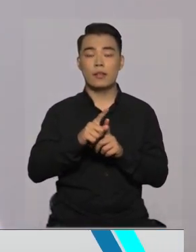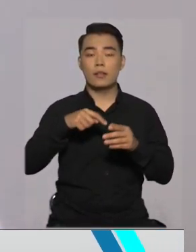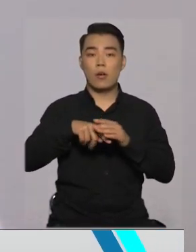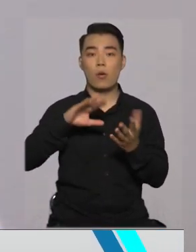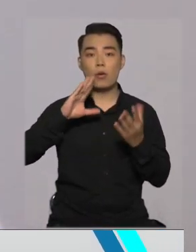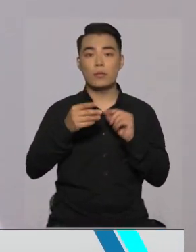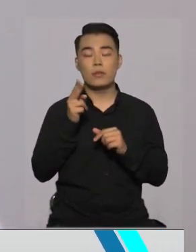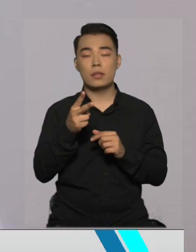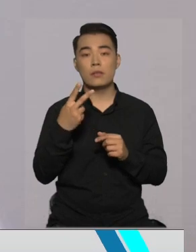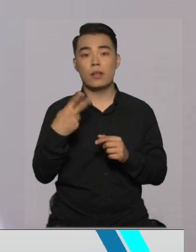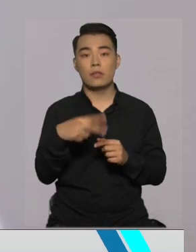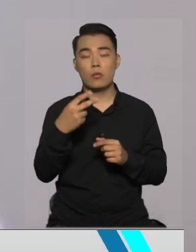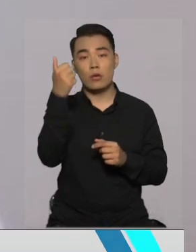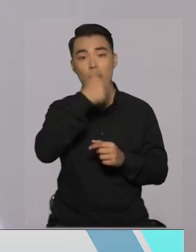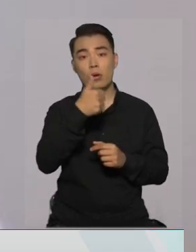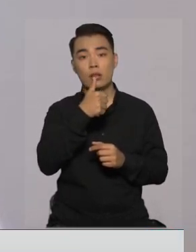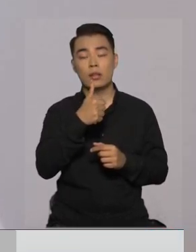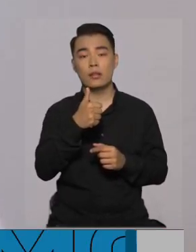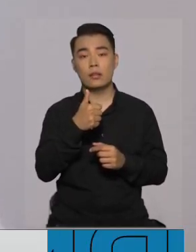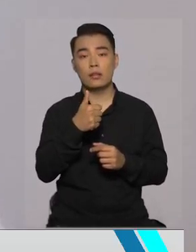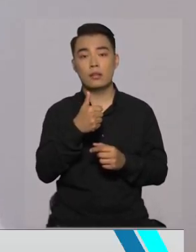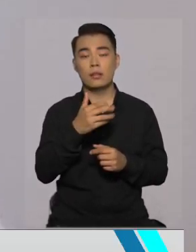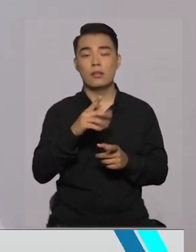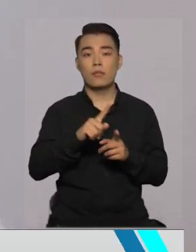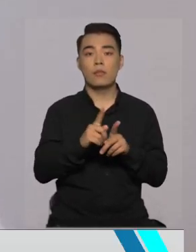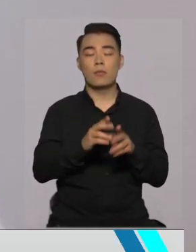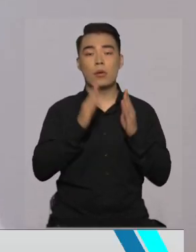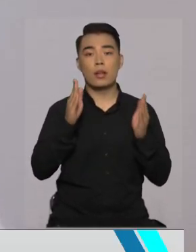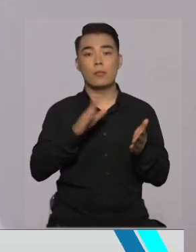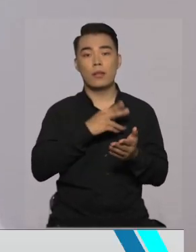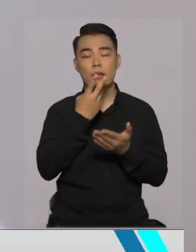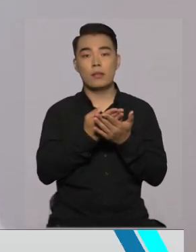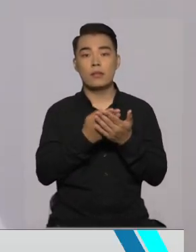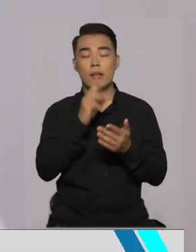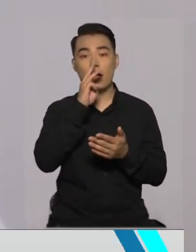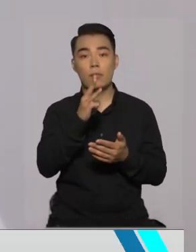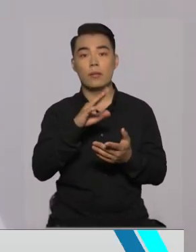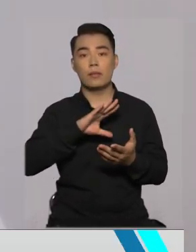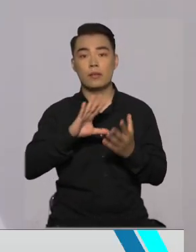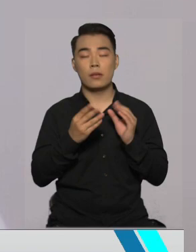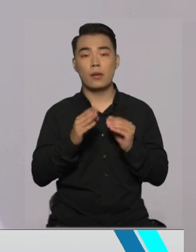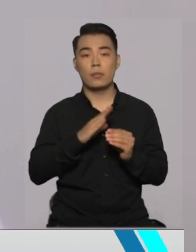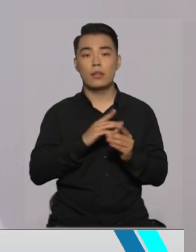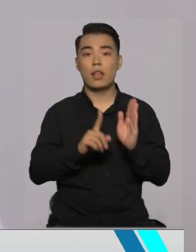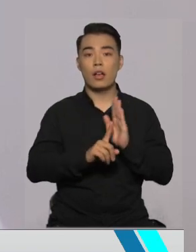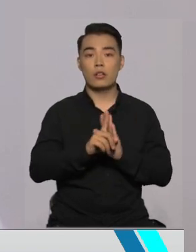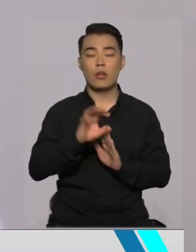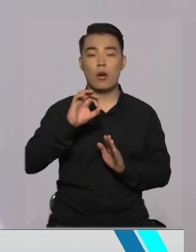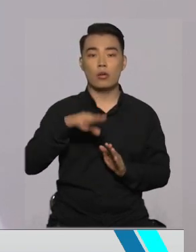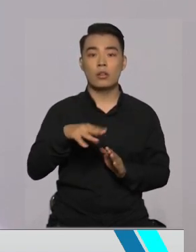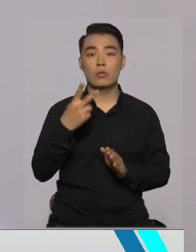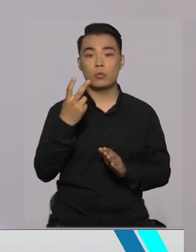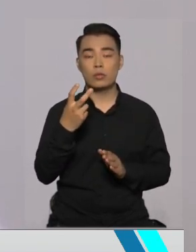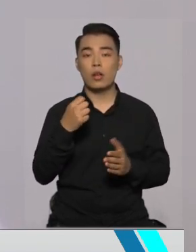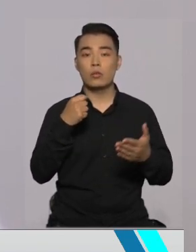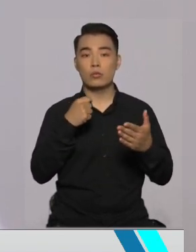за 2022 год, и мы выявили следующие заработные платы. Они начинаются от